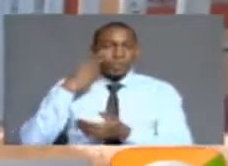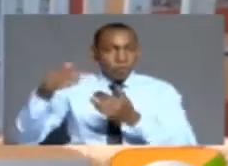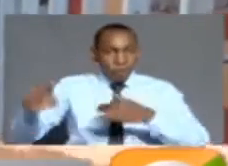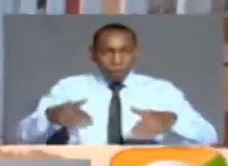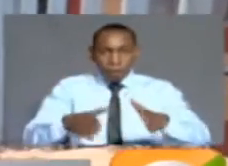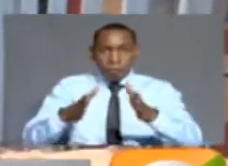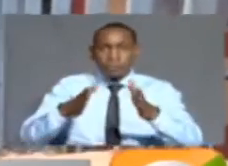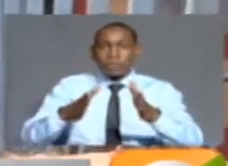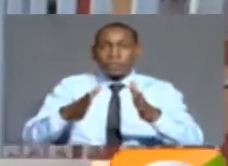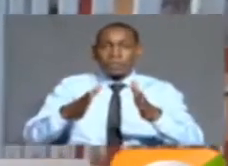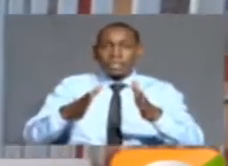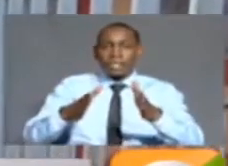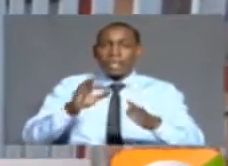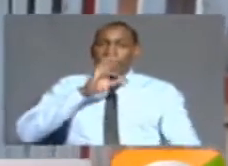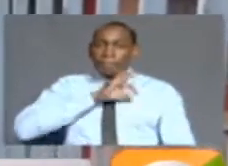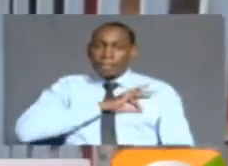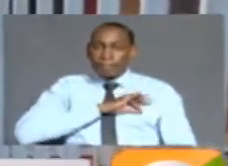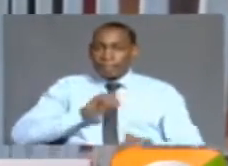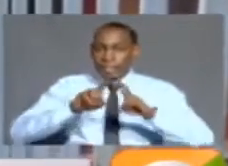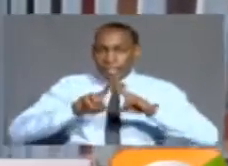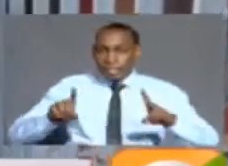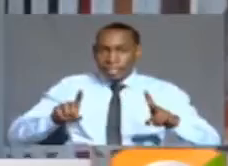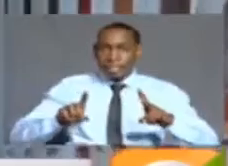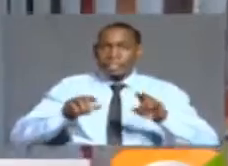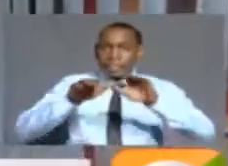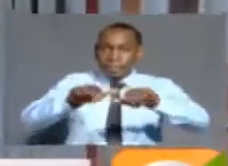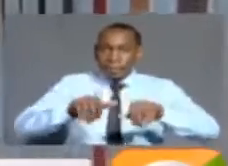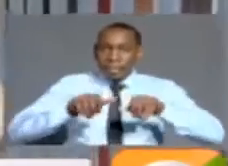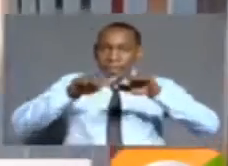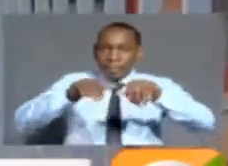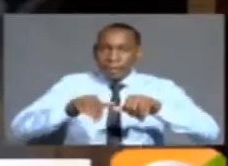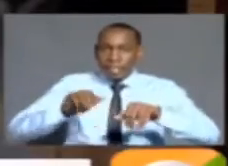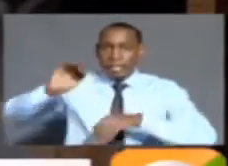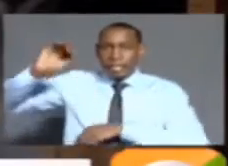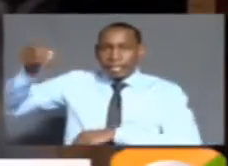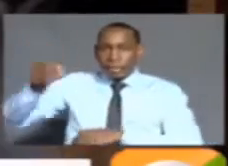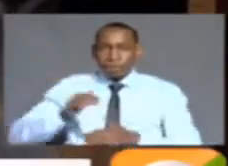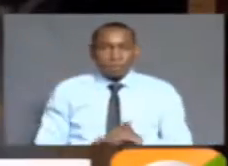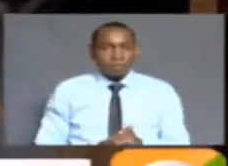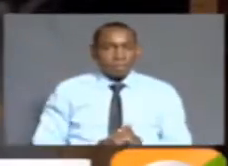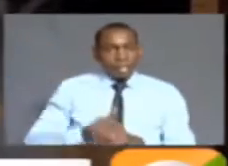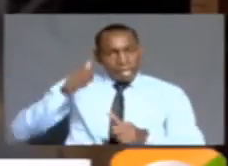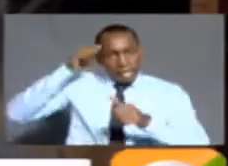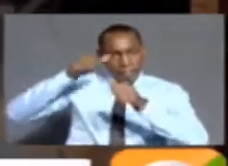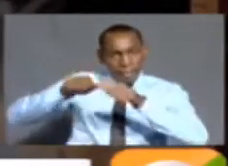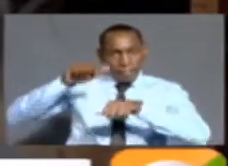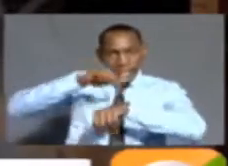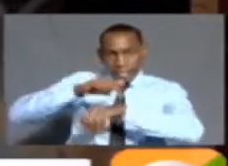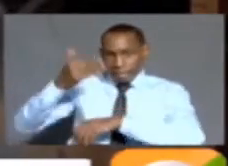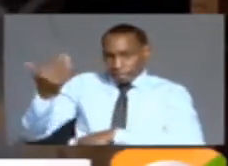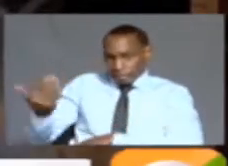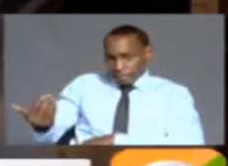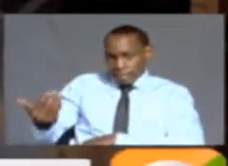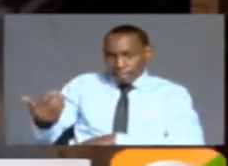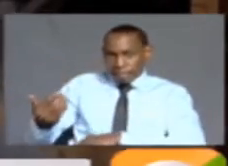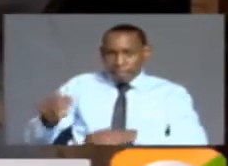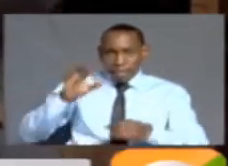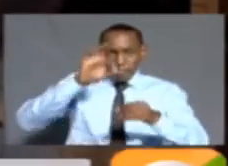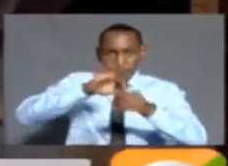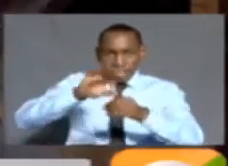nafasi ya ujasiriamali na kujitosa katika ulingo wa kilimo jijini. Nakumbuka nikiwa mtoto niliweza kupanda